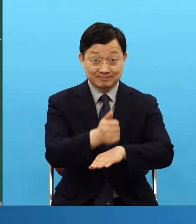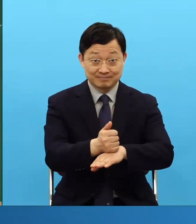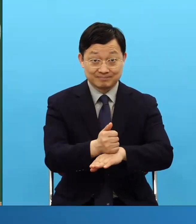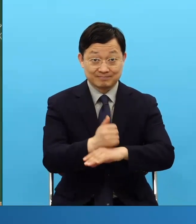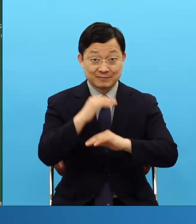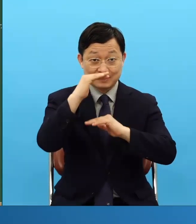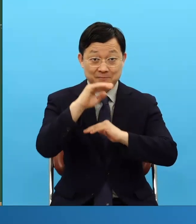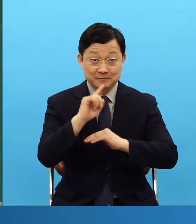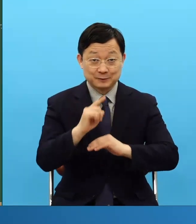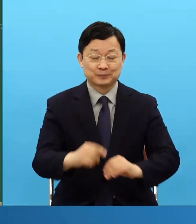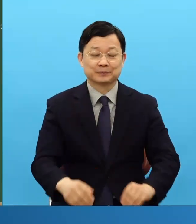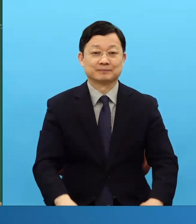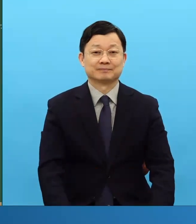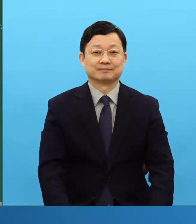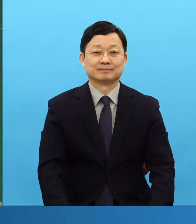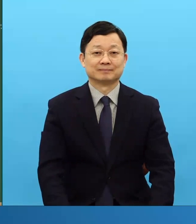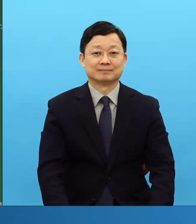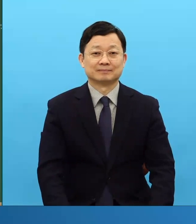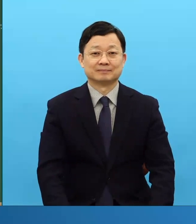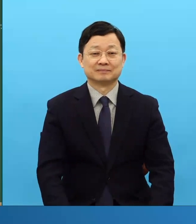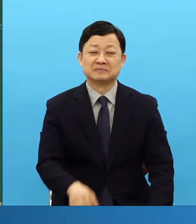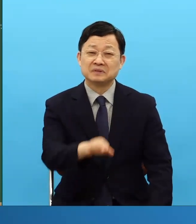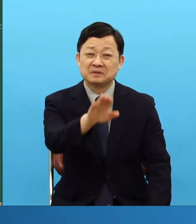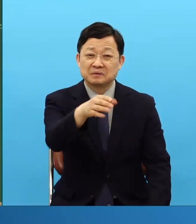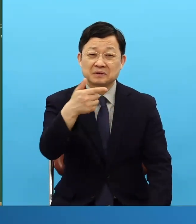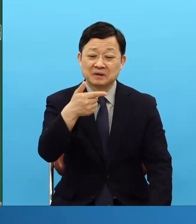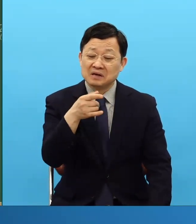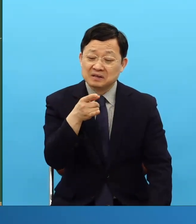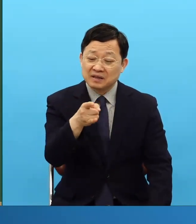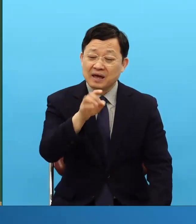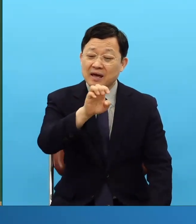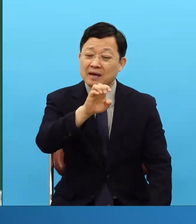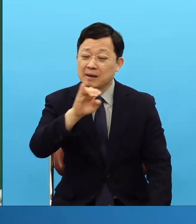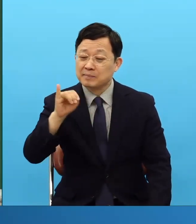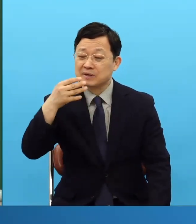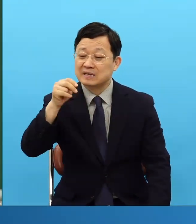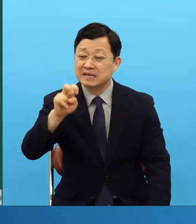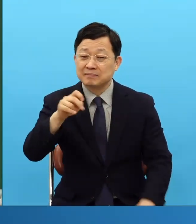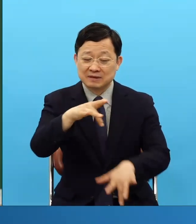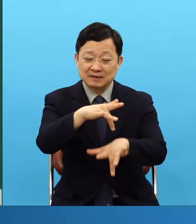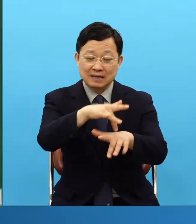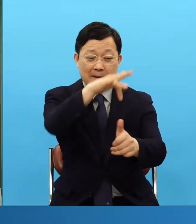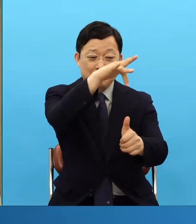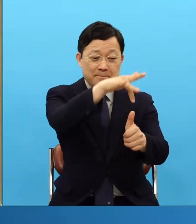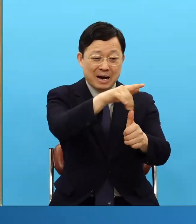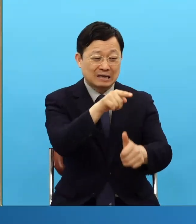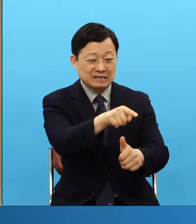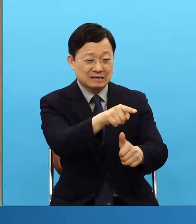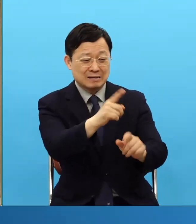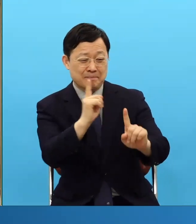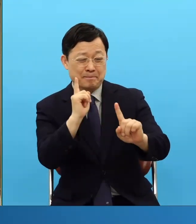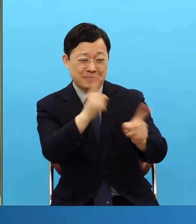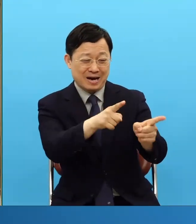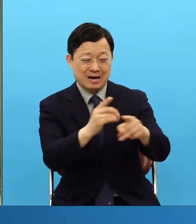적어도 우리는 네피림 수준을 넘어서야 At 돼요. the very least, we need to surpass the Nephilim. 그렇죠? Isn't that